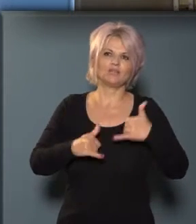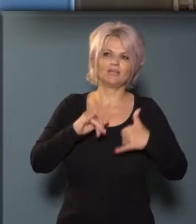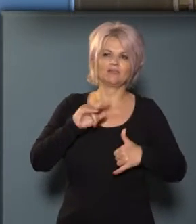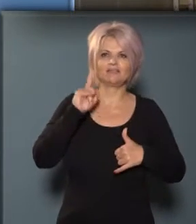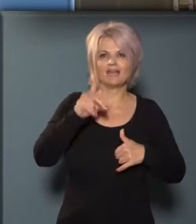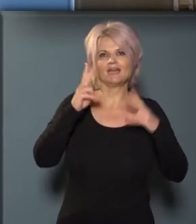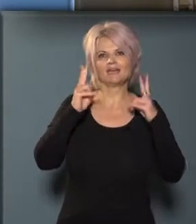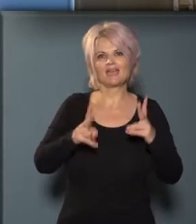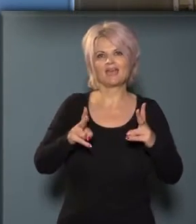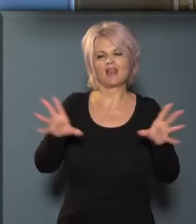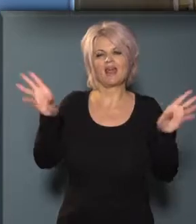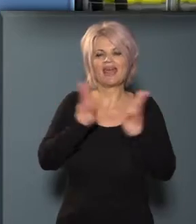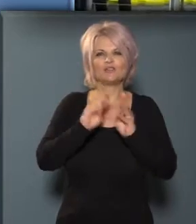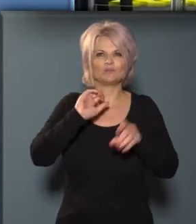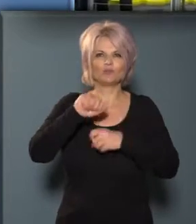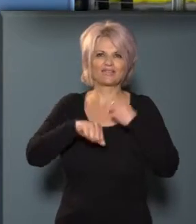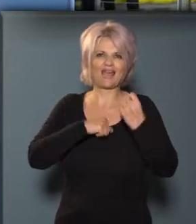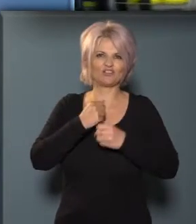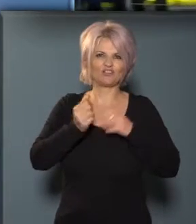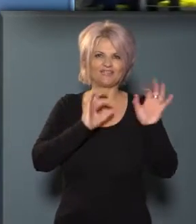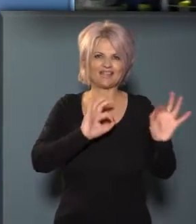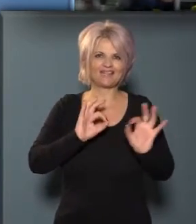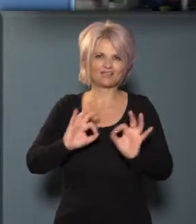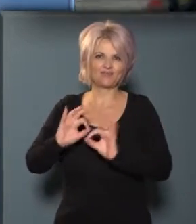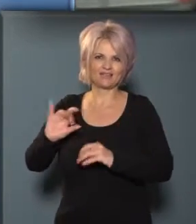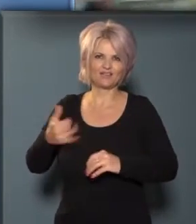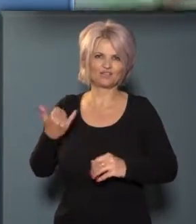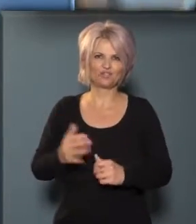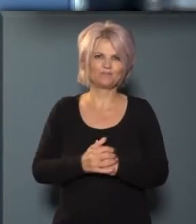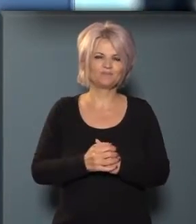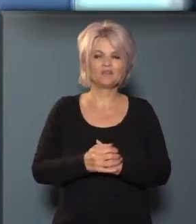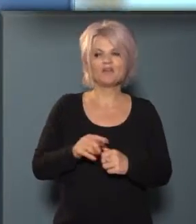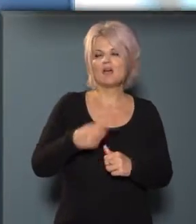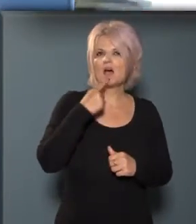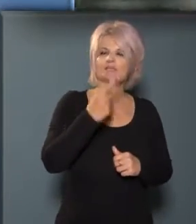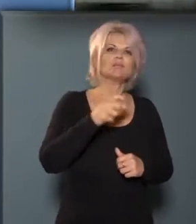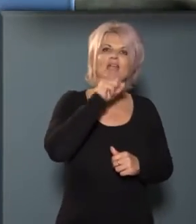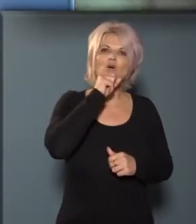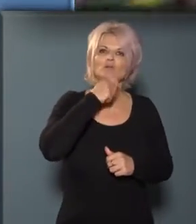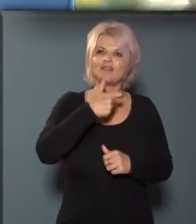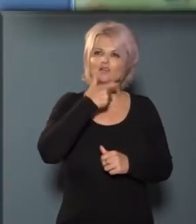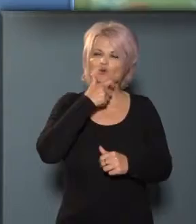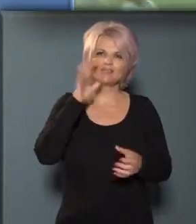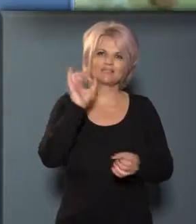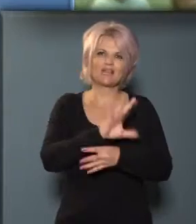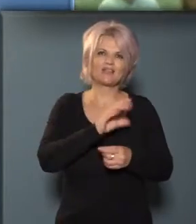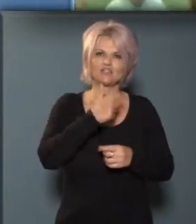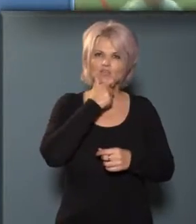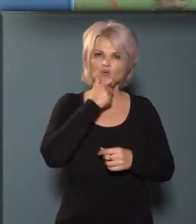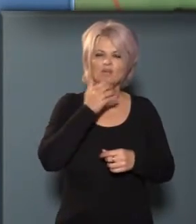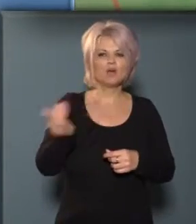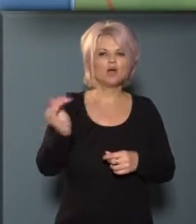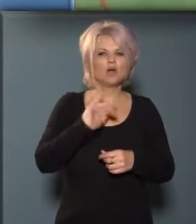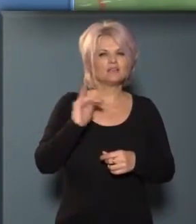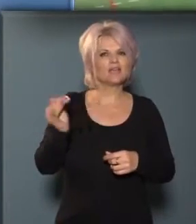ezek a együtt mozgásos rendezvények is. Azt mondják, azért az óvodáskor még egy szerencsés kor, mert a gyerekek maguktól is